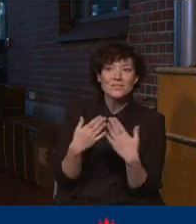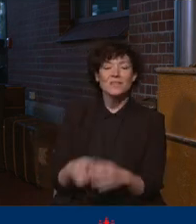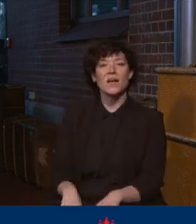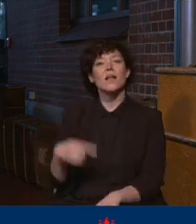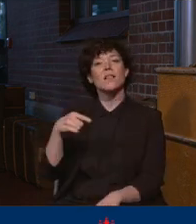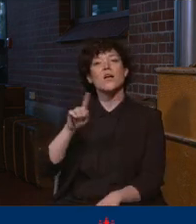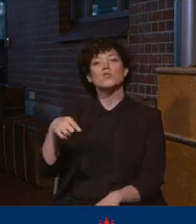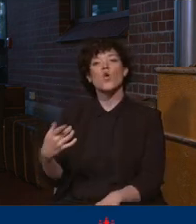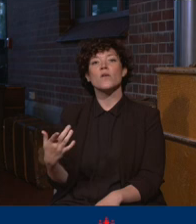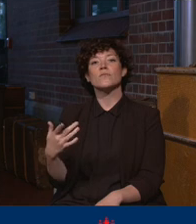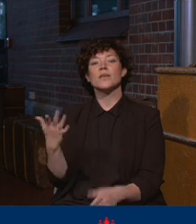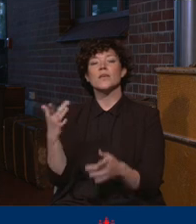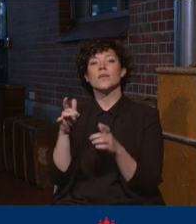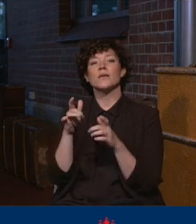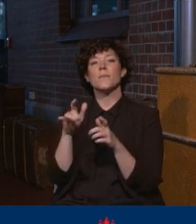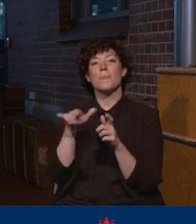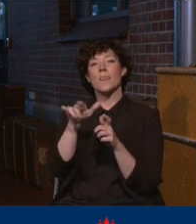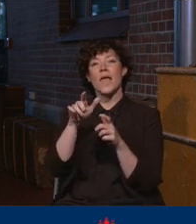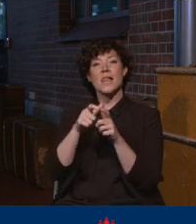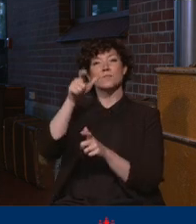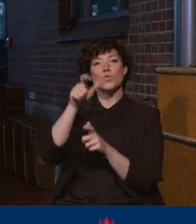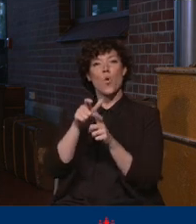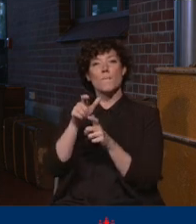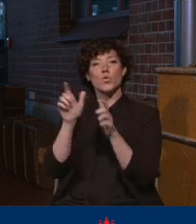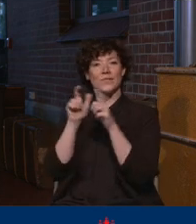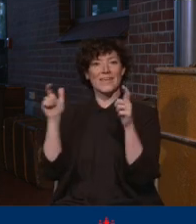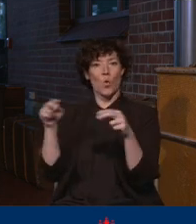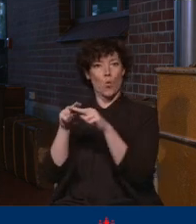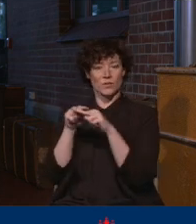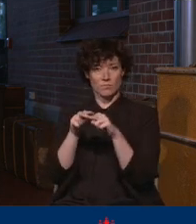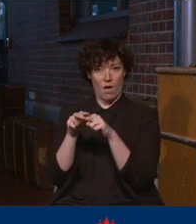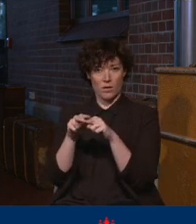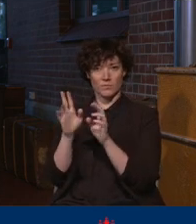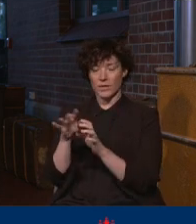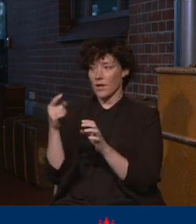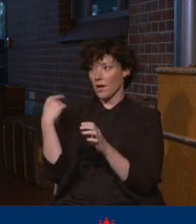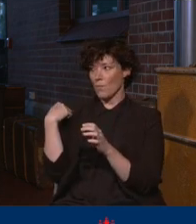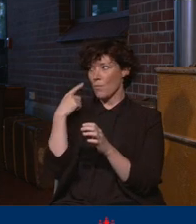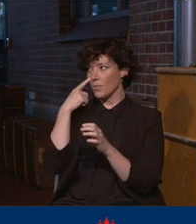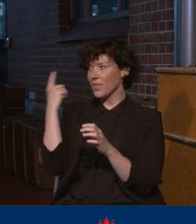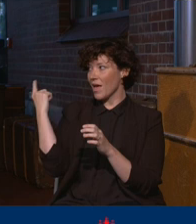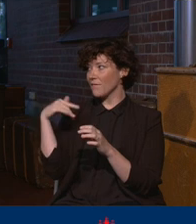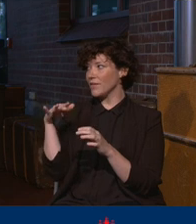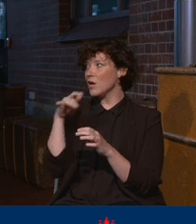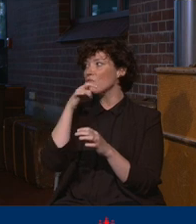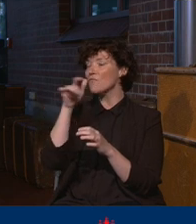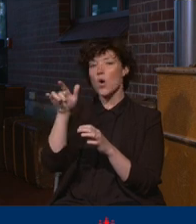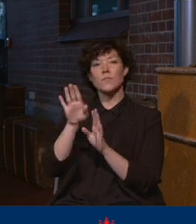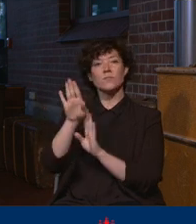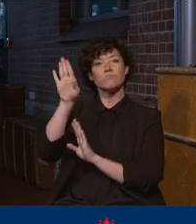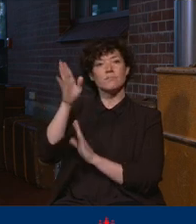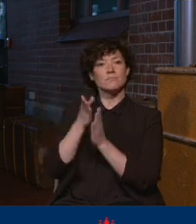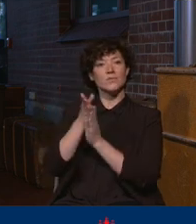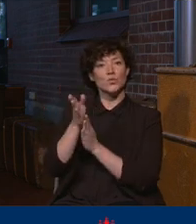zum albtraum kommen haben wir hier vorne eine wortmeldung schon längere zeit mit range